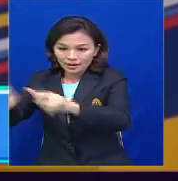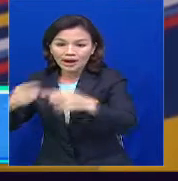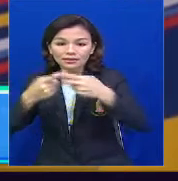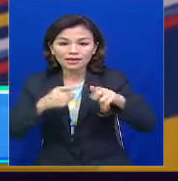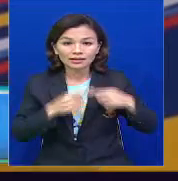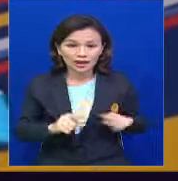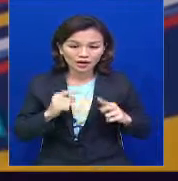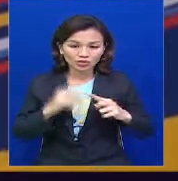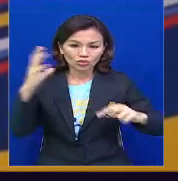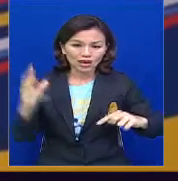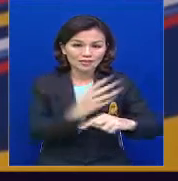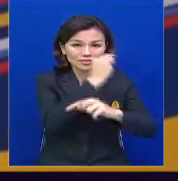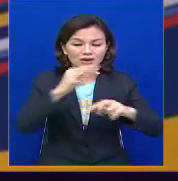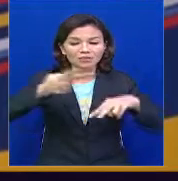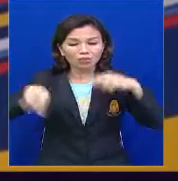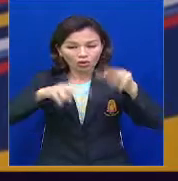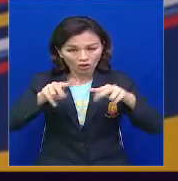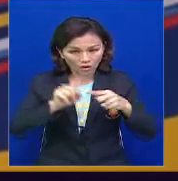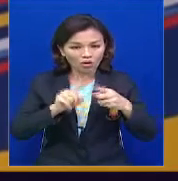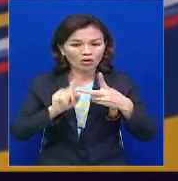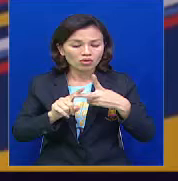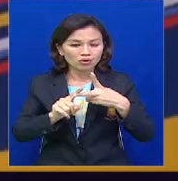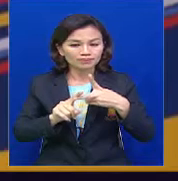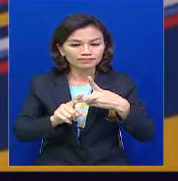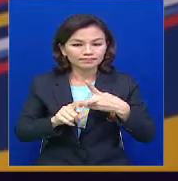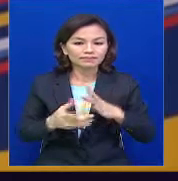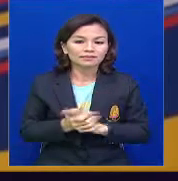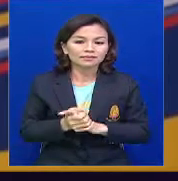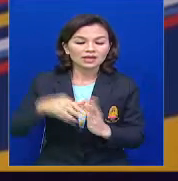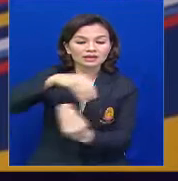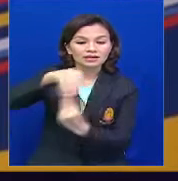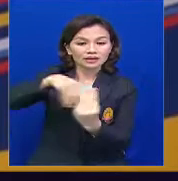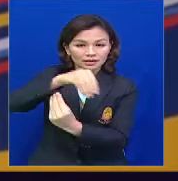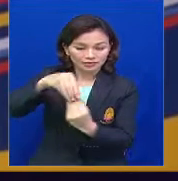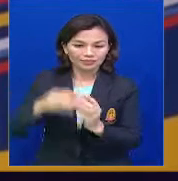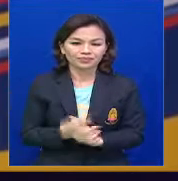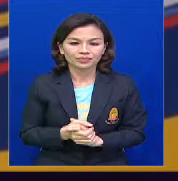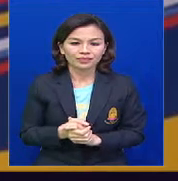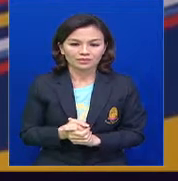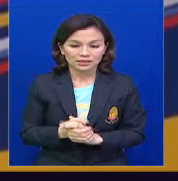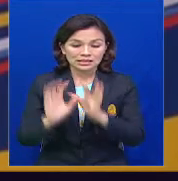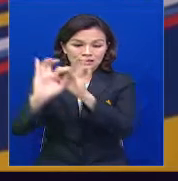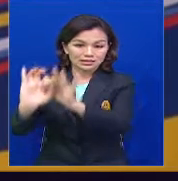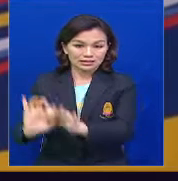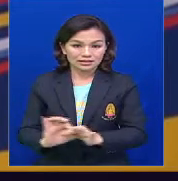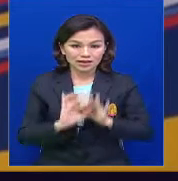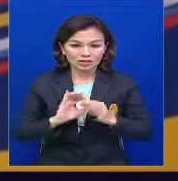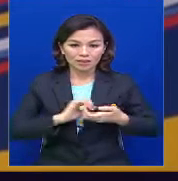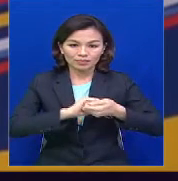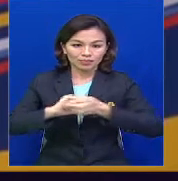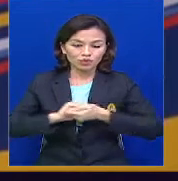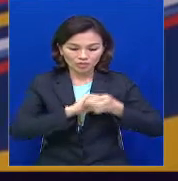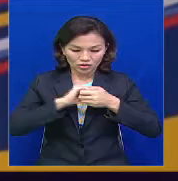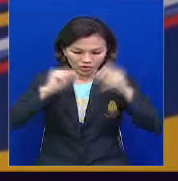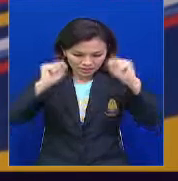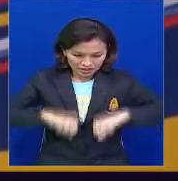บการเมืองการปกครองนะครับและเศรษฐกิจนำเข้ามาสู่ความร่วมมือตามมิติแห่งอ